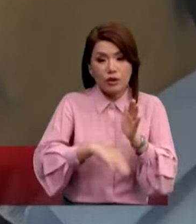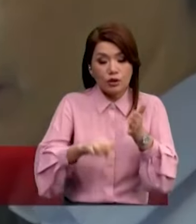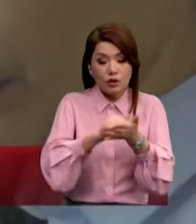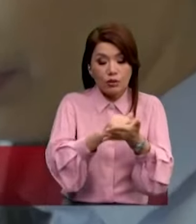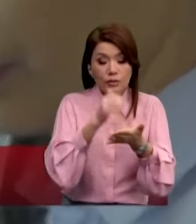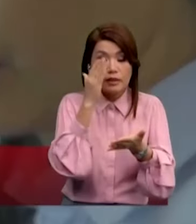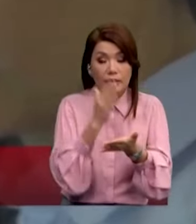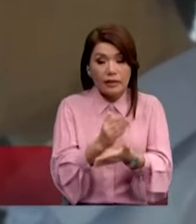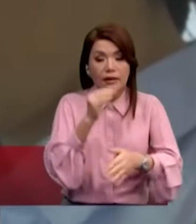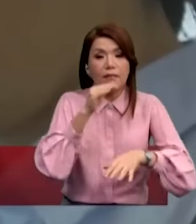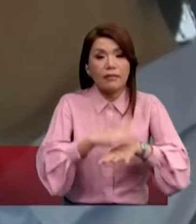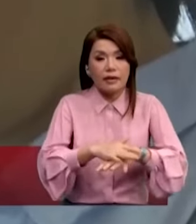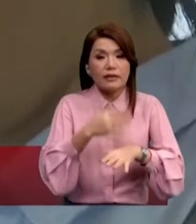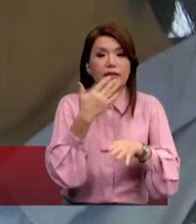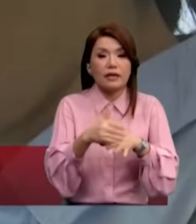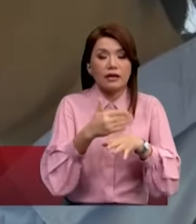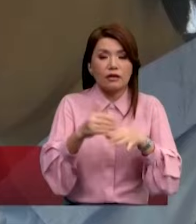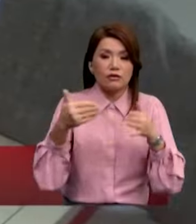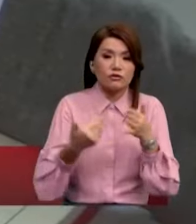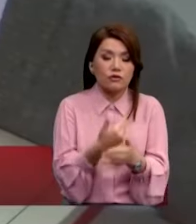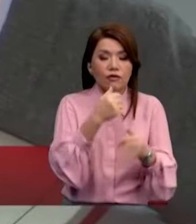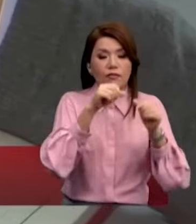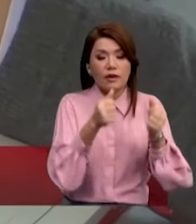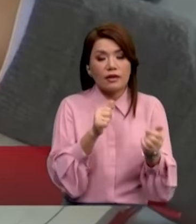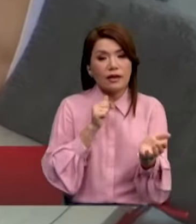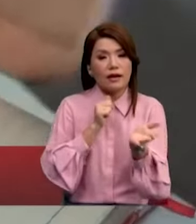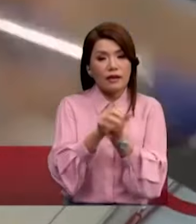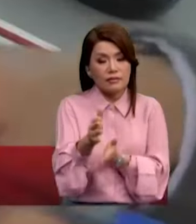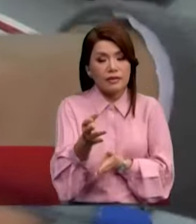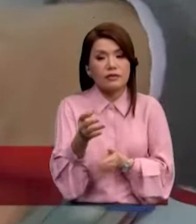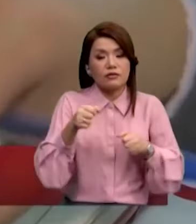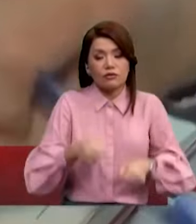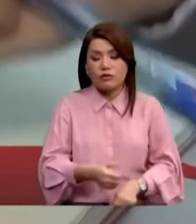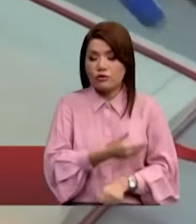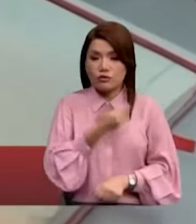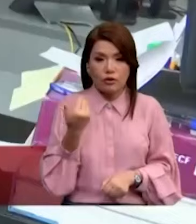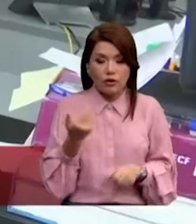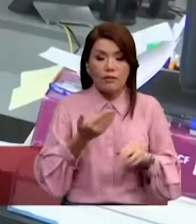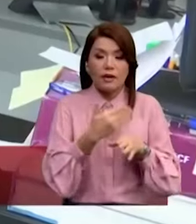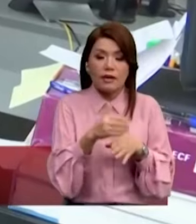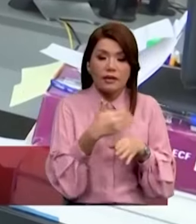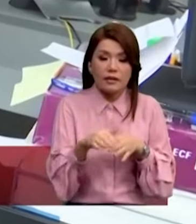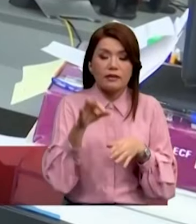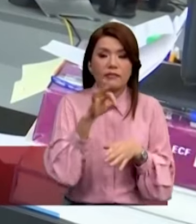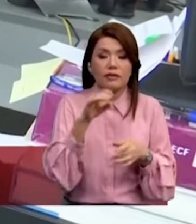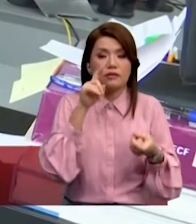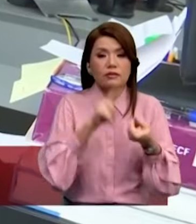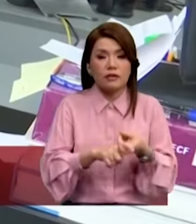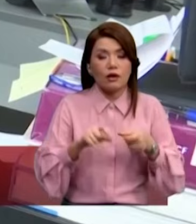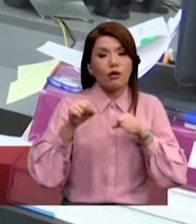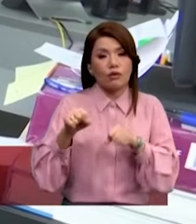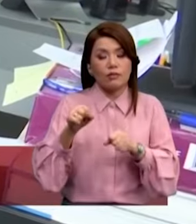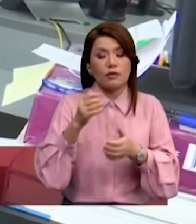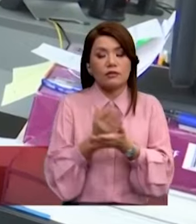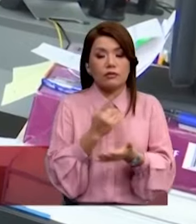болса, банктің несиені қайта құрылымдаудан бас тартуға құқығы жоқ. Сондай-ақ, бұл ипотекалық несиеге қатысты да қорғау